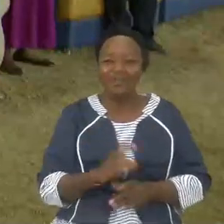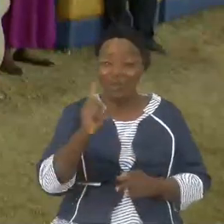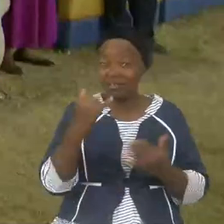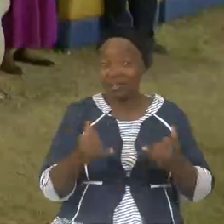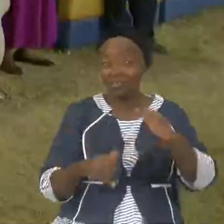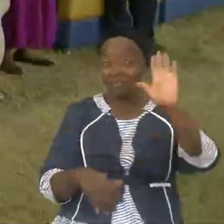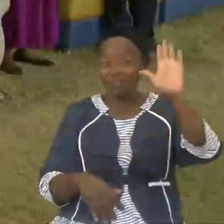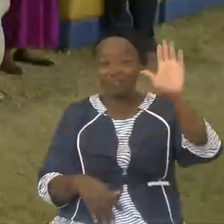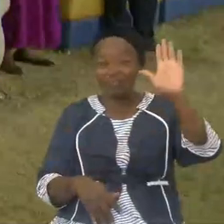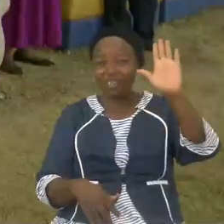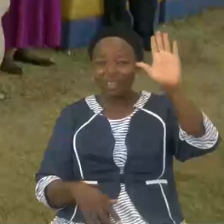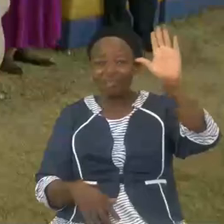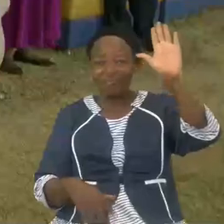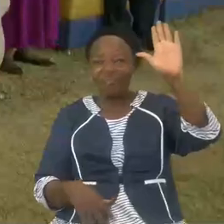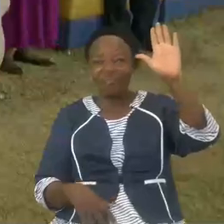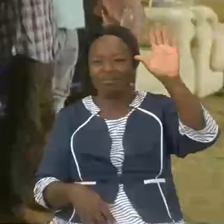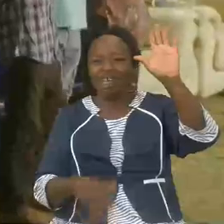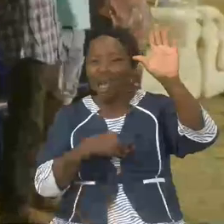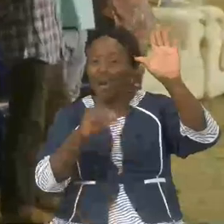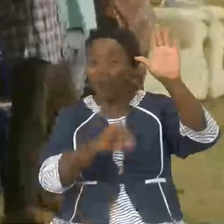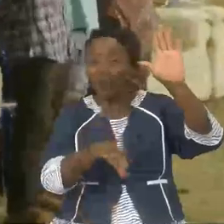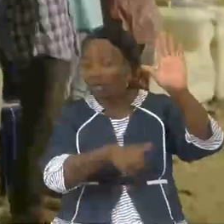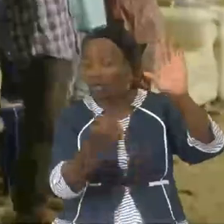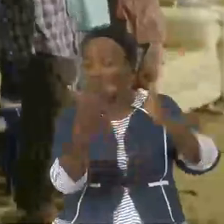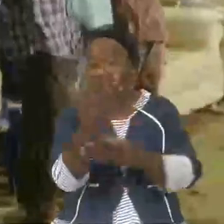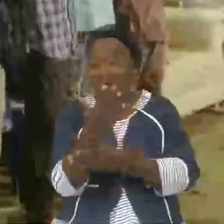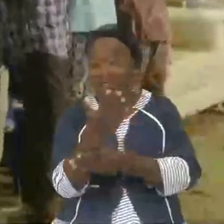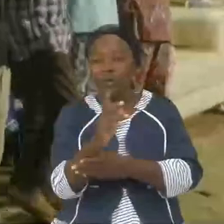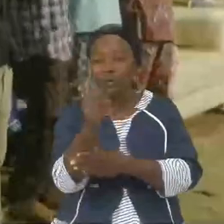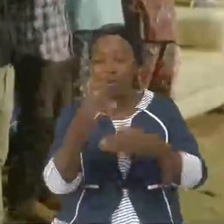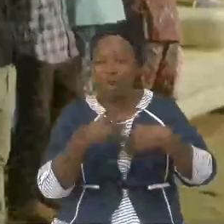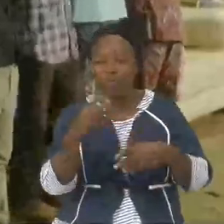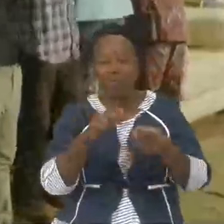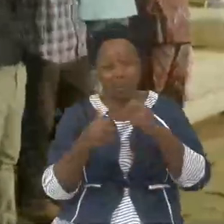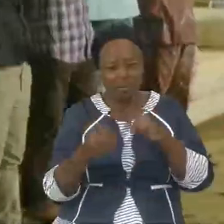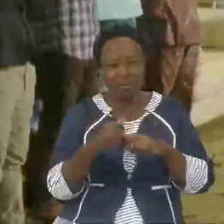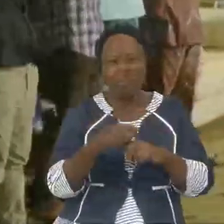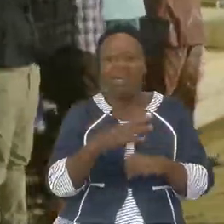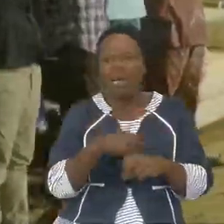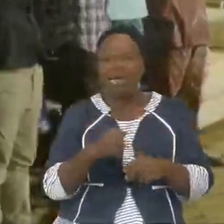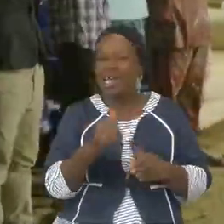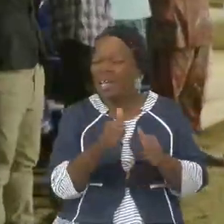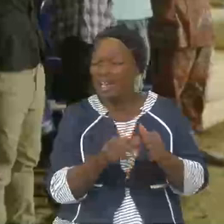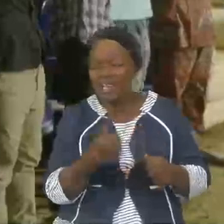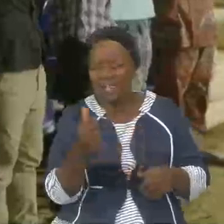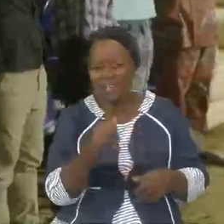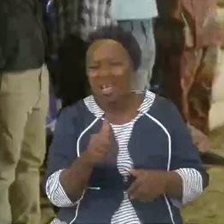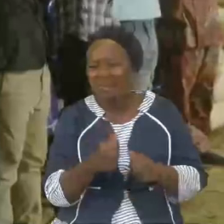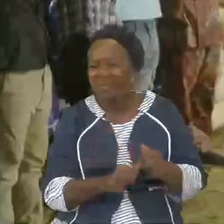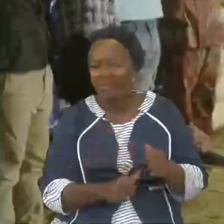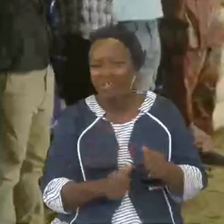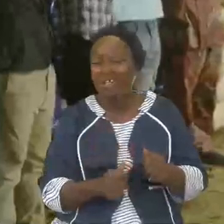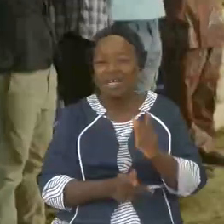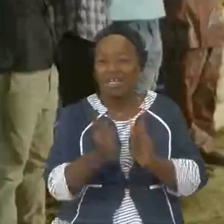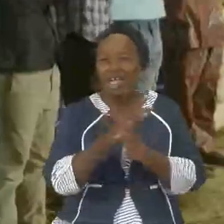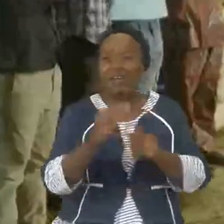Où êtes-vous maintenant? Levez la main et posez l'autre main où vous avez le problème. Tout